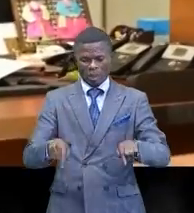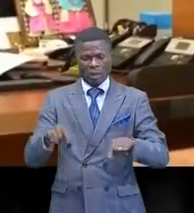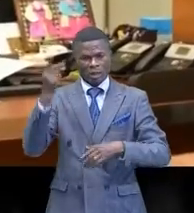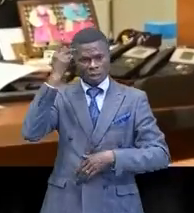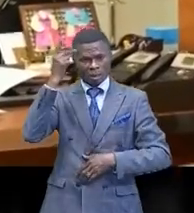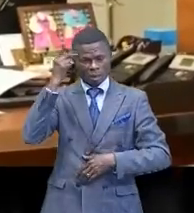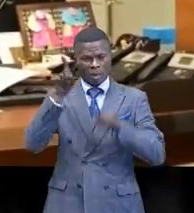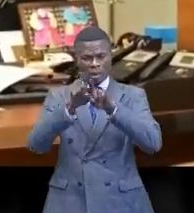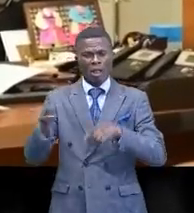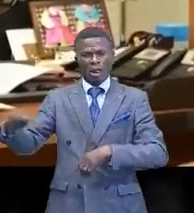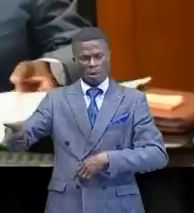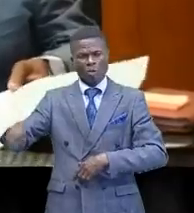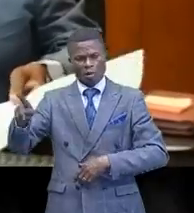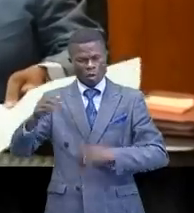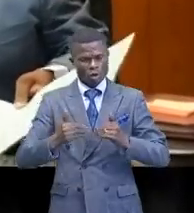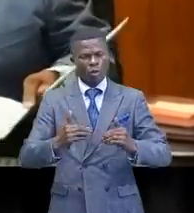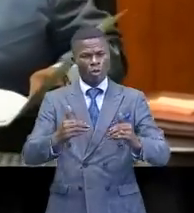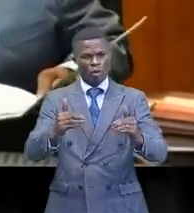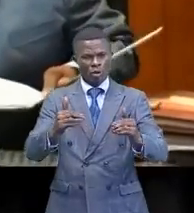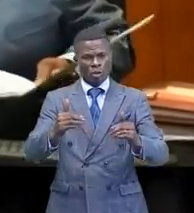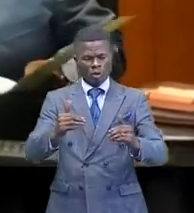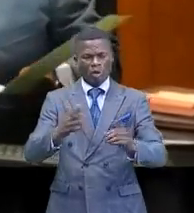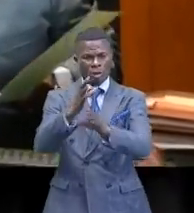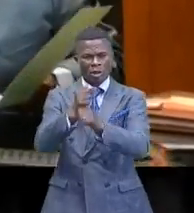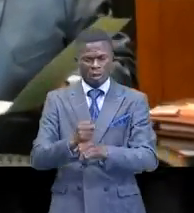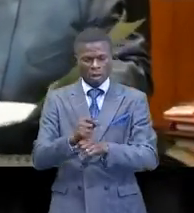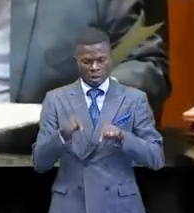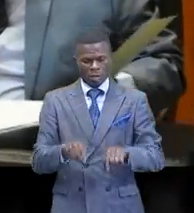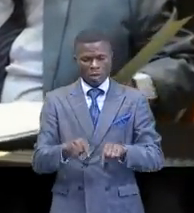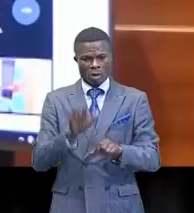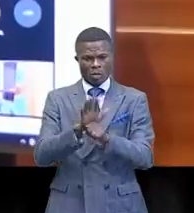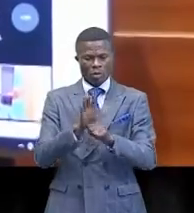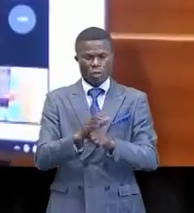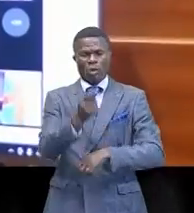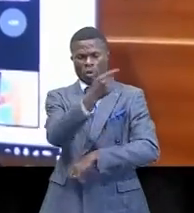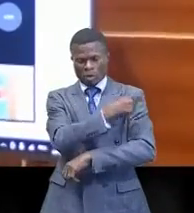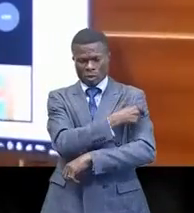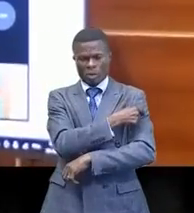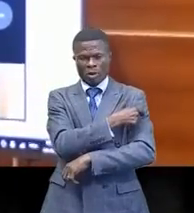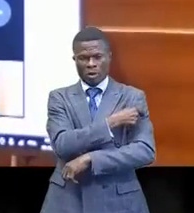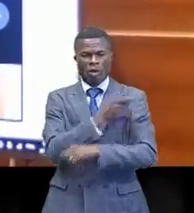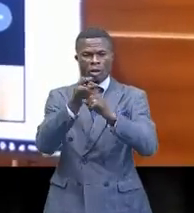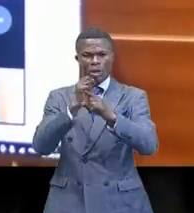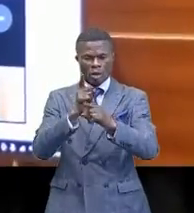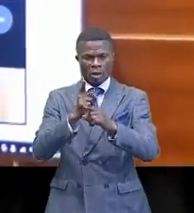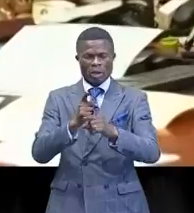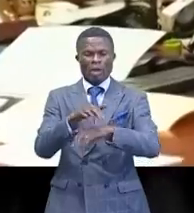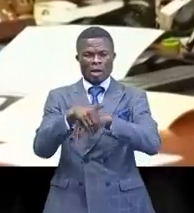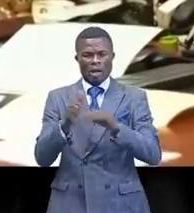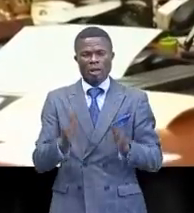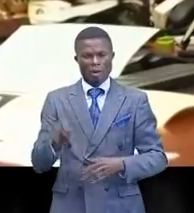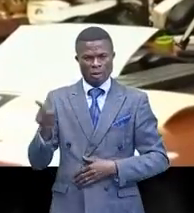Kinshasa et dans les provinces à la suite de la réception récente d'une quantité de doses de vaccins venues de la